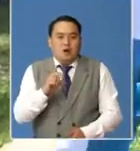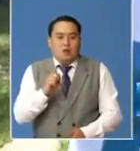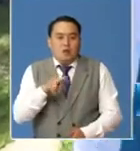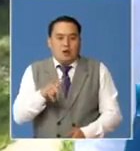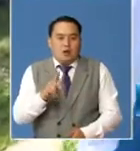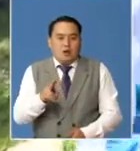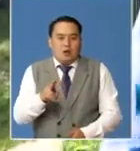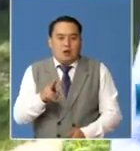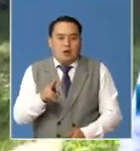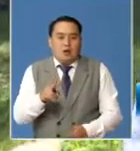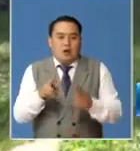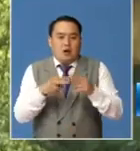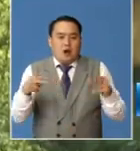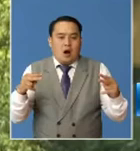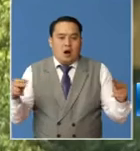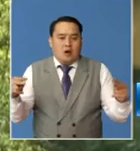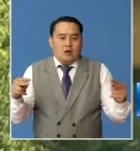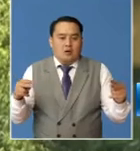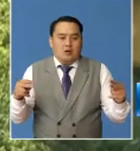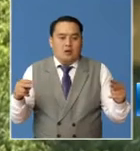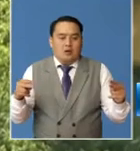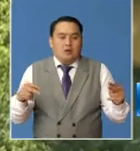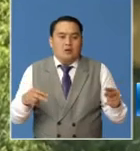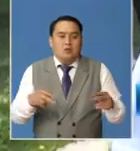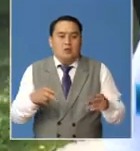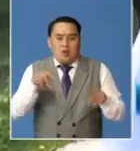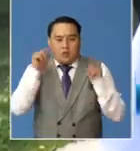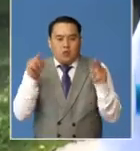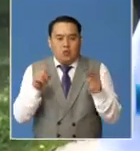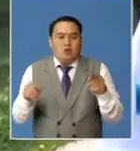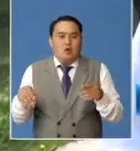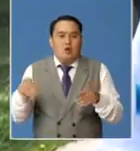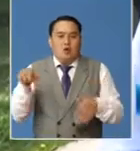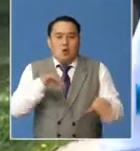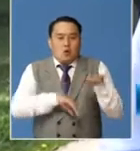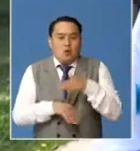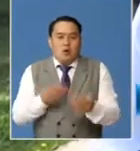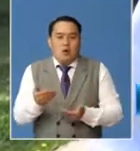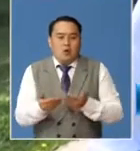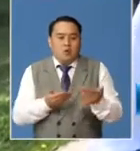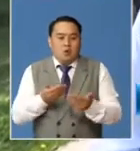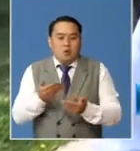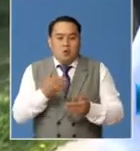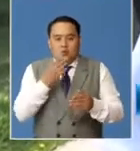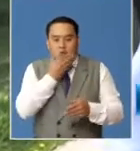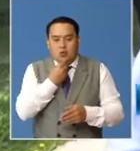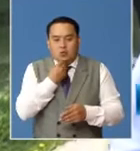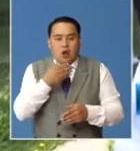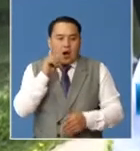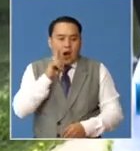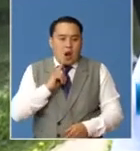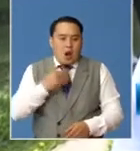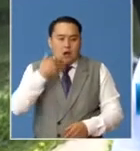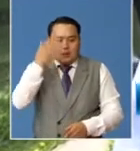Талгарском районе канатной дорогой. Получится разветвленная сеть популярных горнолыжных курортов. А летом делать эти маршруты удобными